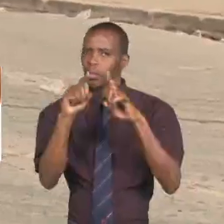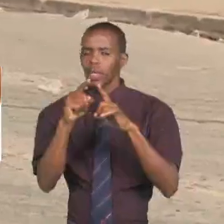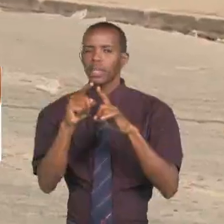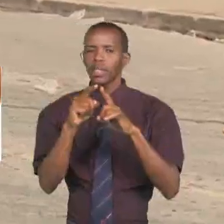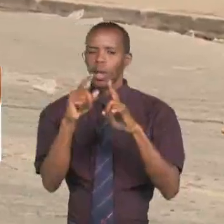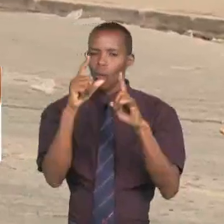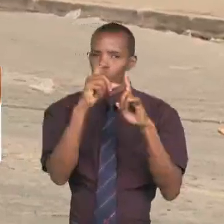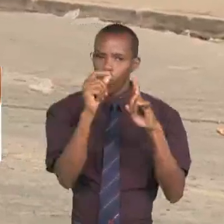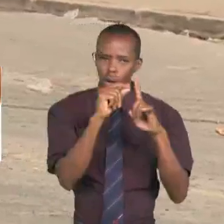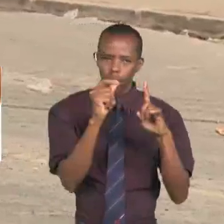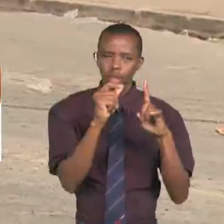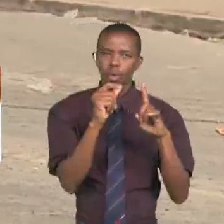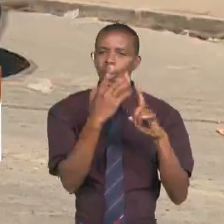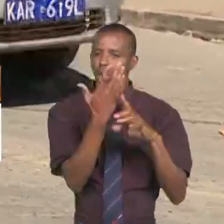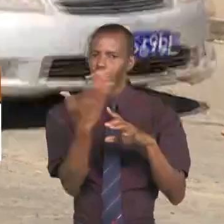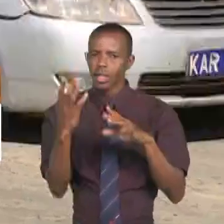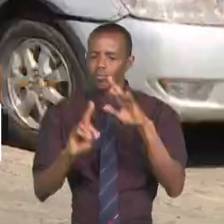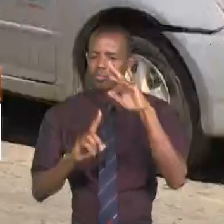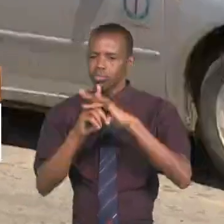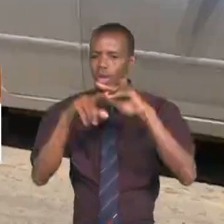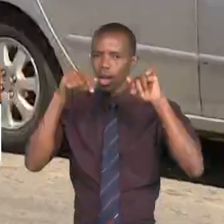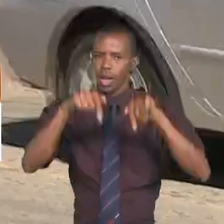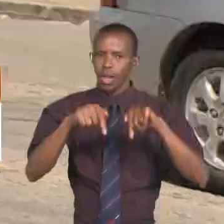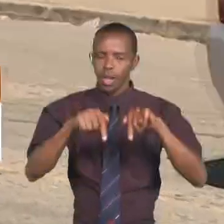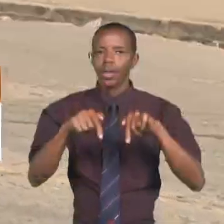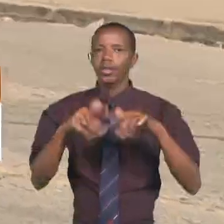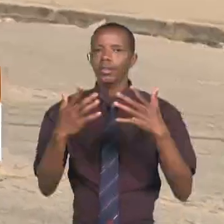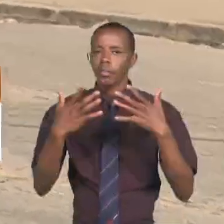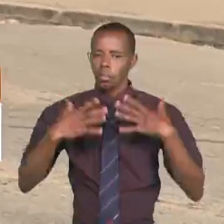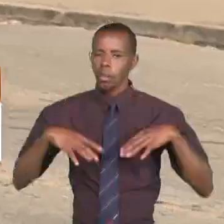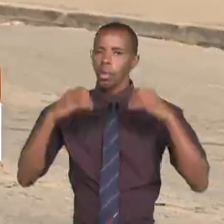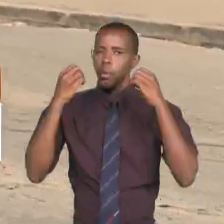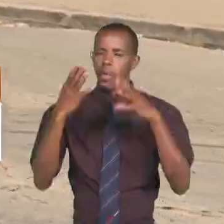neno ama jambo ambalo limeweza kujitokeza kwa sana ni kwamba wengi